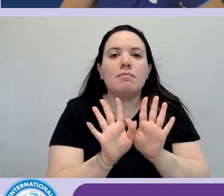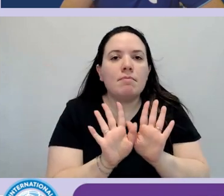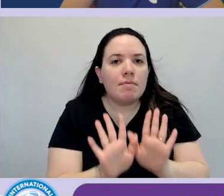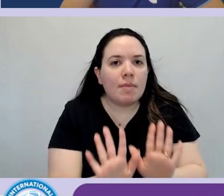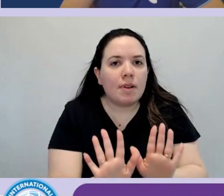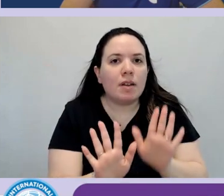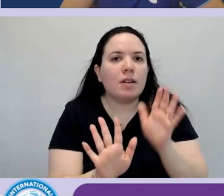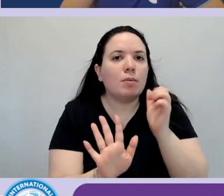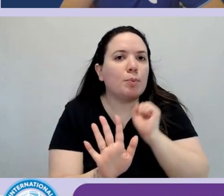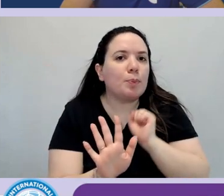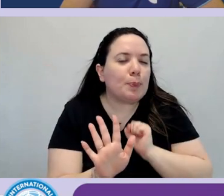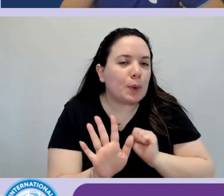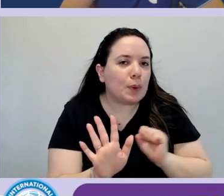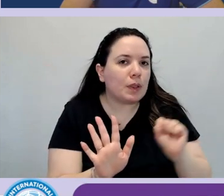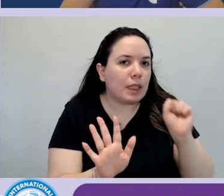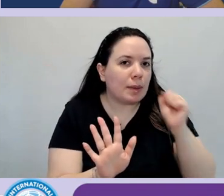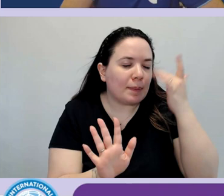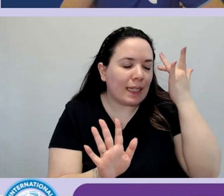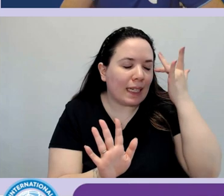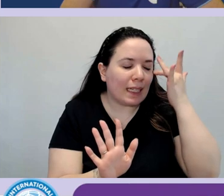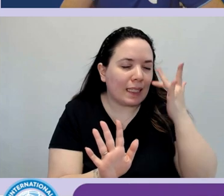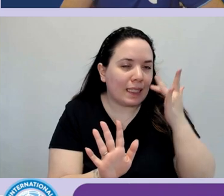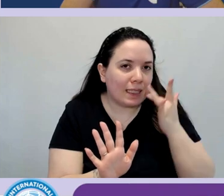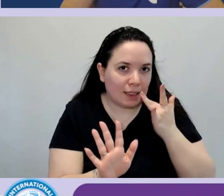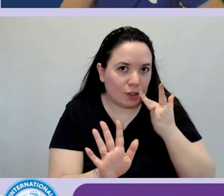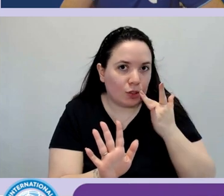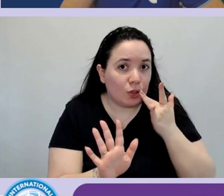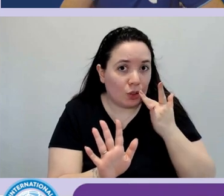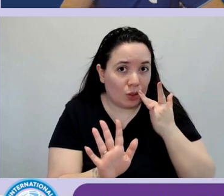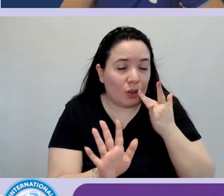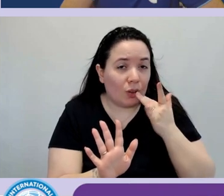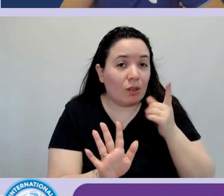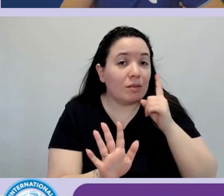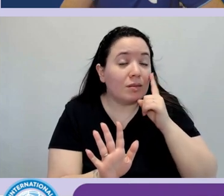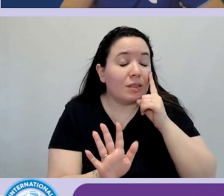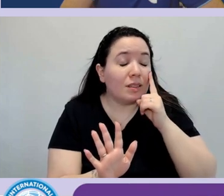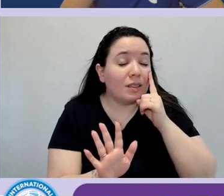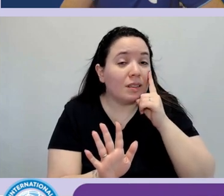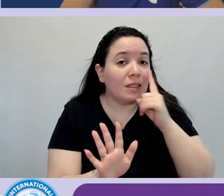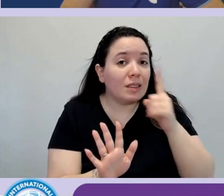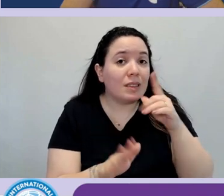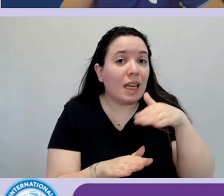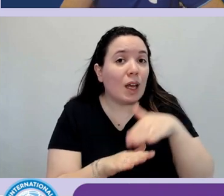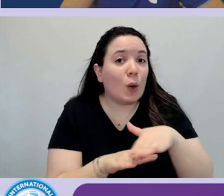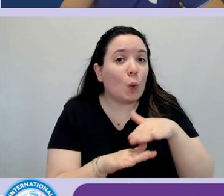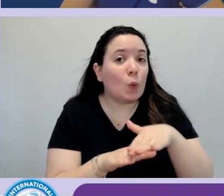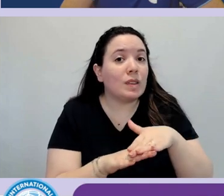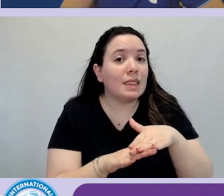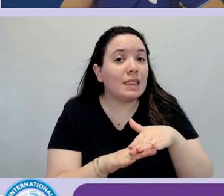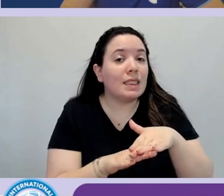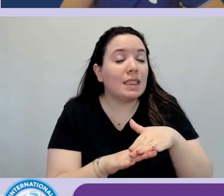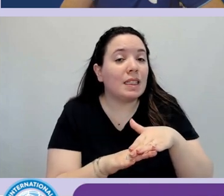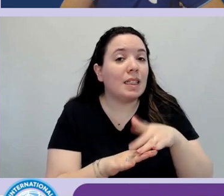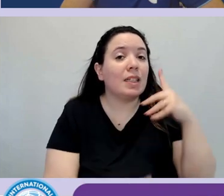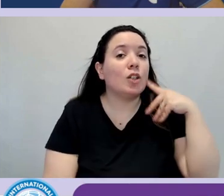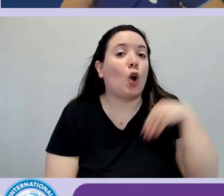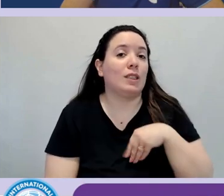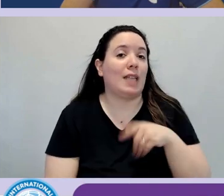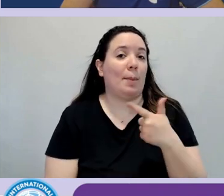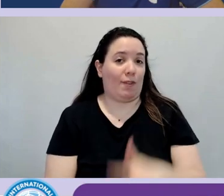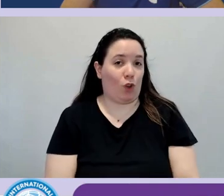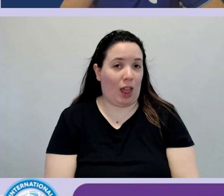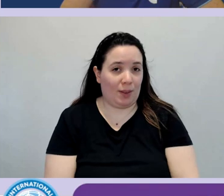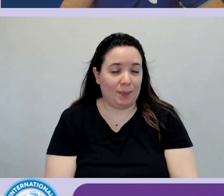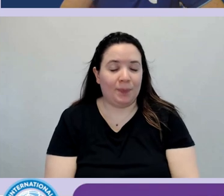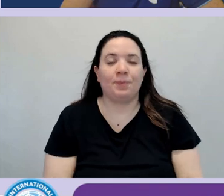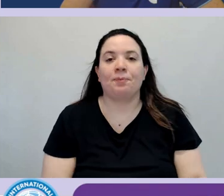un potenziale rischio proprio se la si usa nella inconsapevolezza e